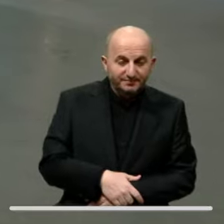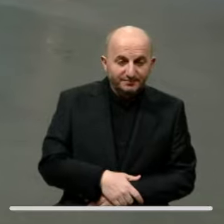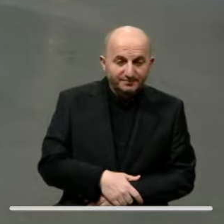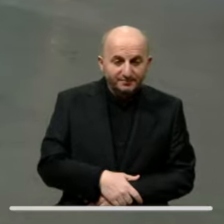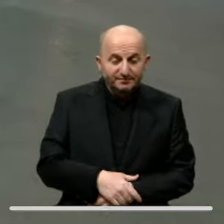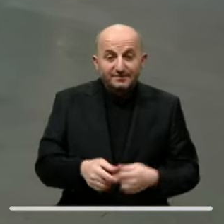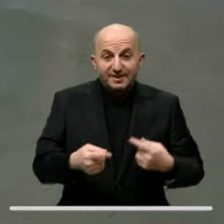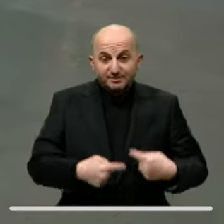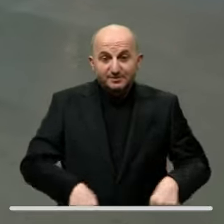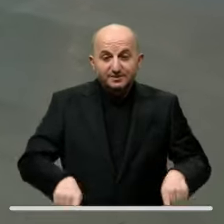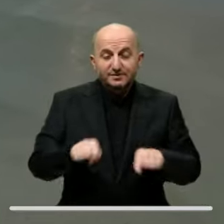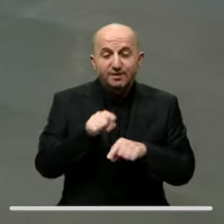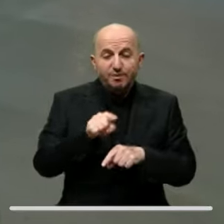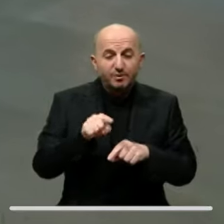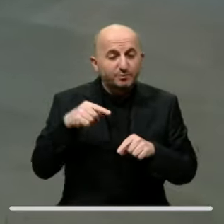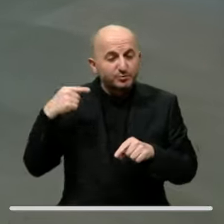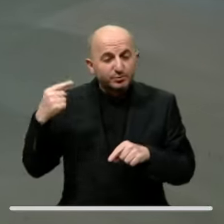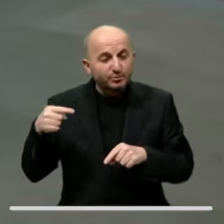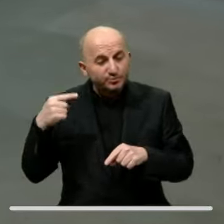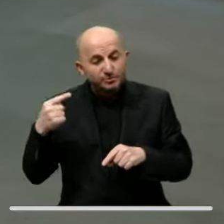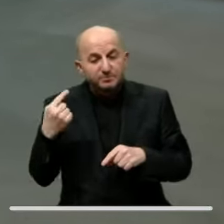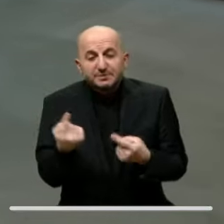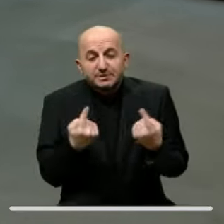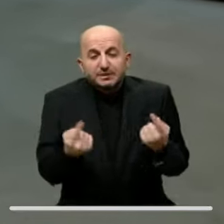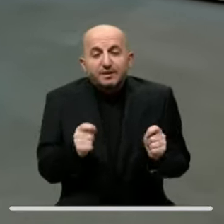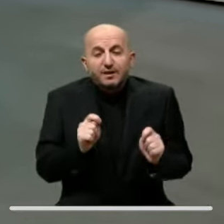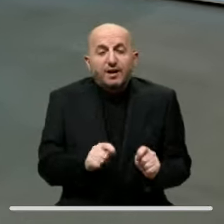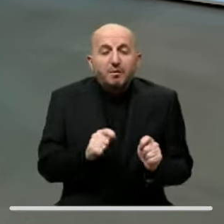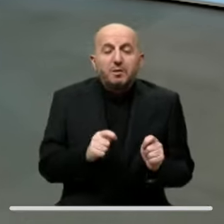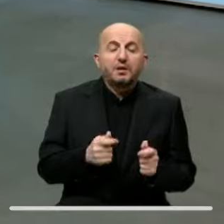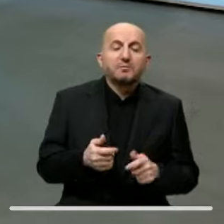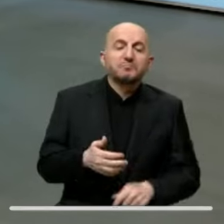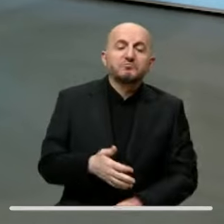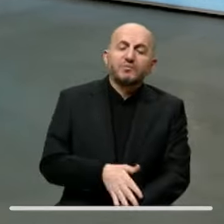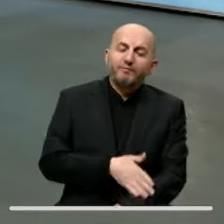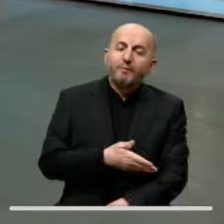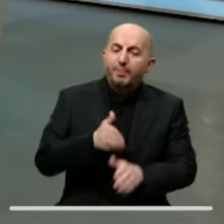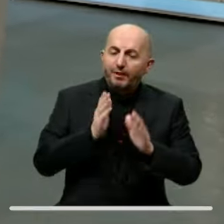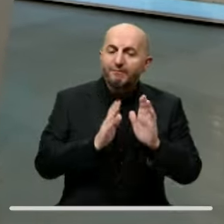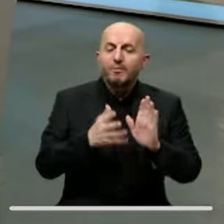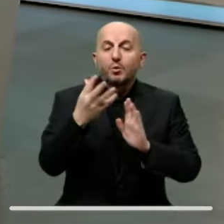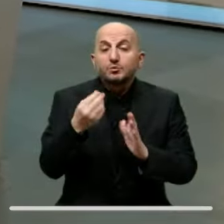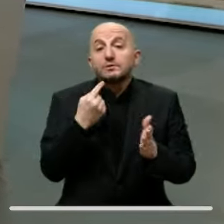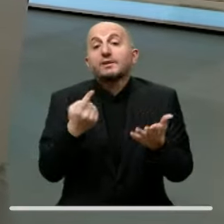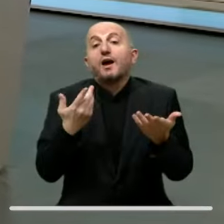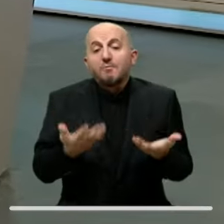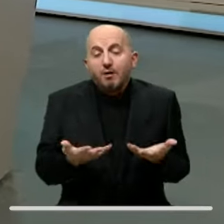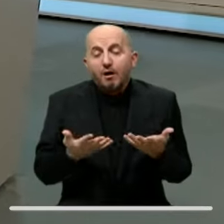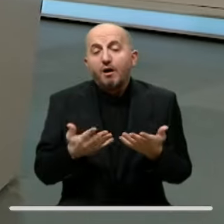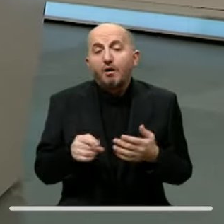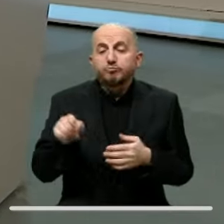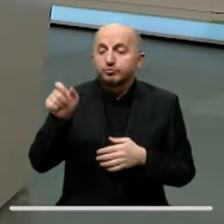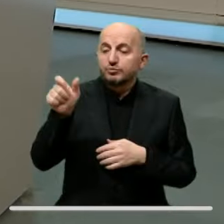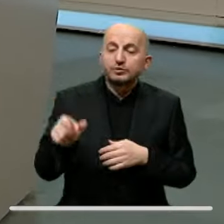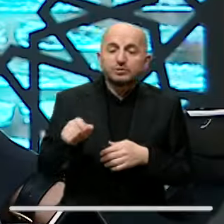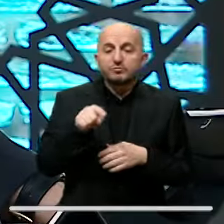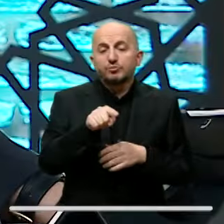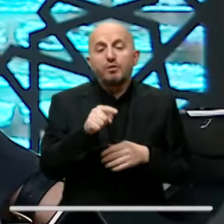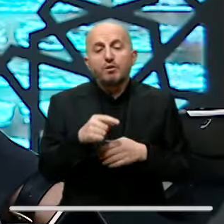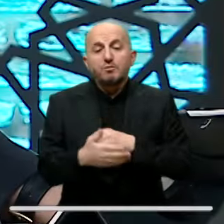de aslında oraya böyle bir niyet taşıyorduk. Biz de bir şeyler yapalım. Bizim de sadaka-i cariyemiz olsun dedik ama tabii bu kişinin buraya